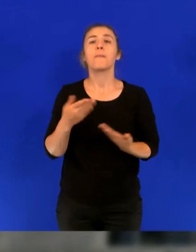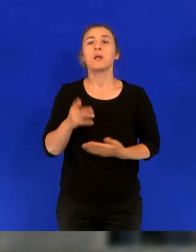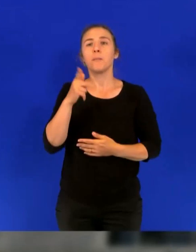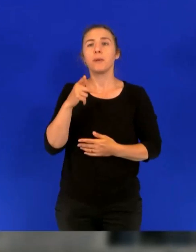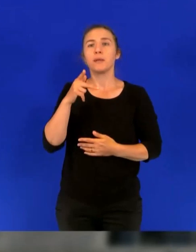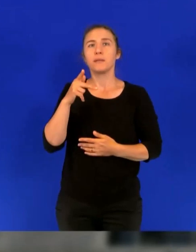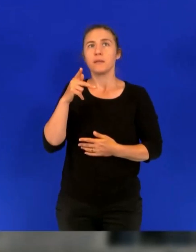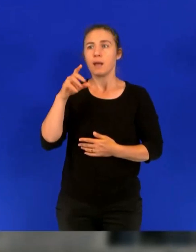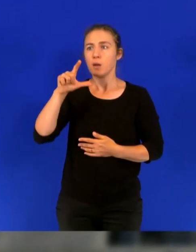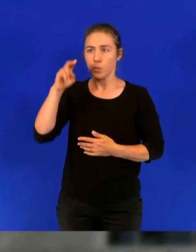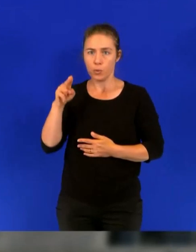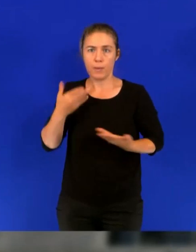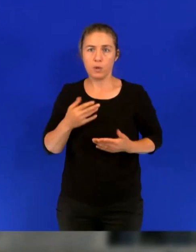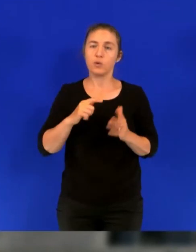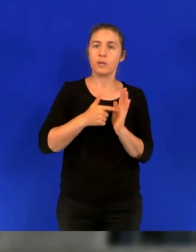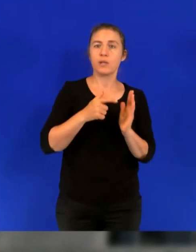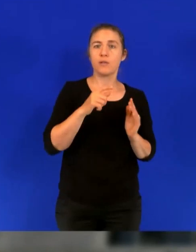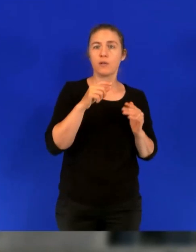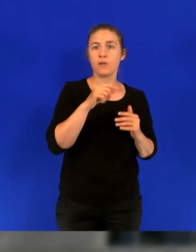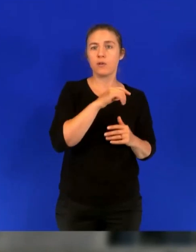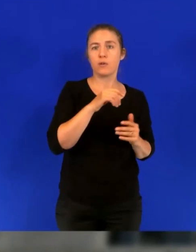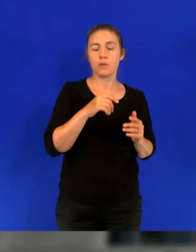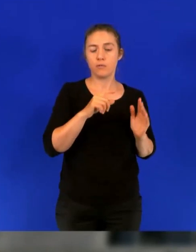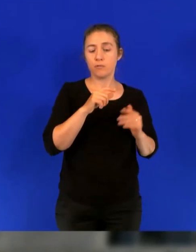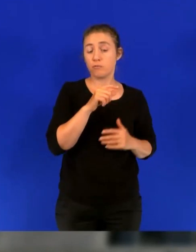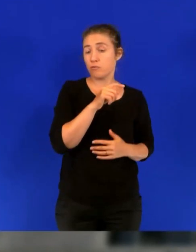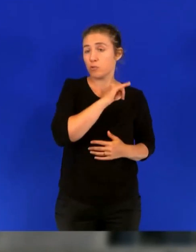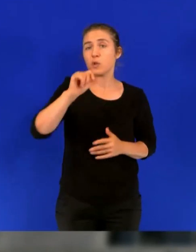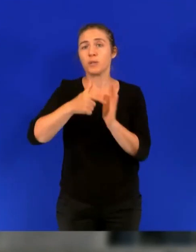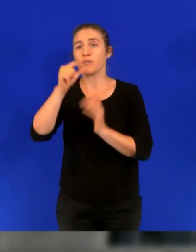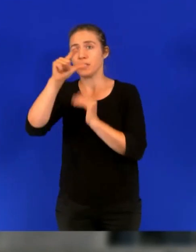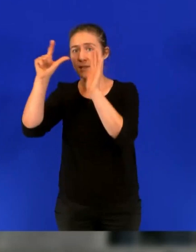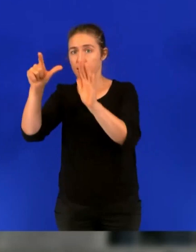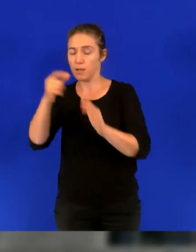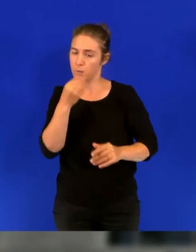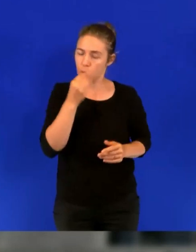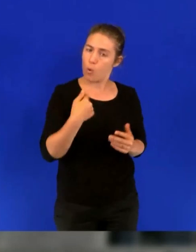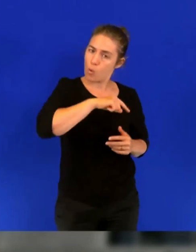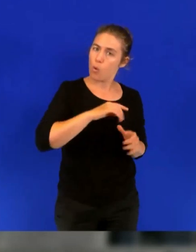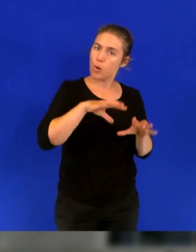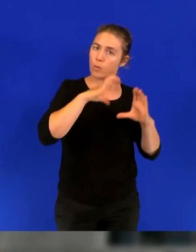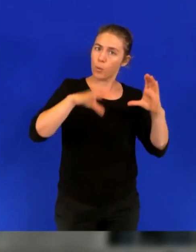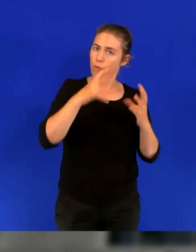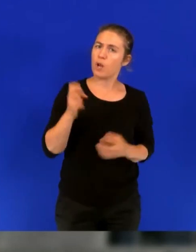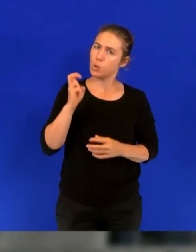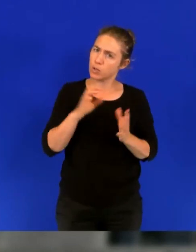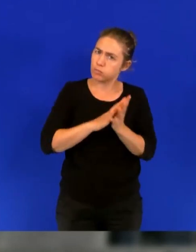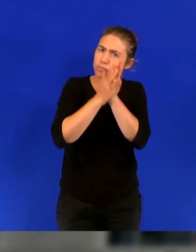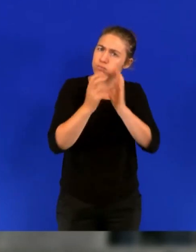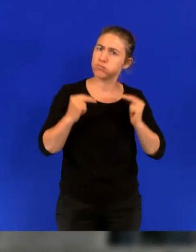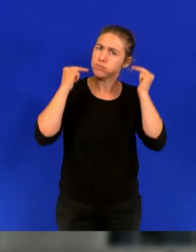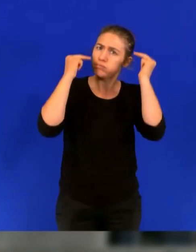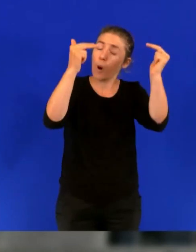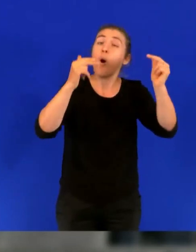période 2018-2027, a porté très haut les ambitions de la métropole en matière de transition écologique, notamment en réduisant de